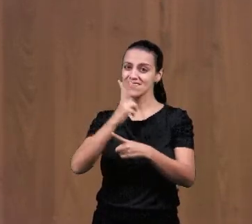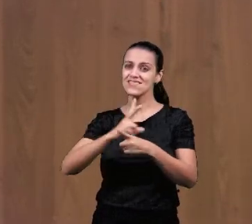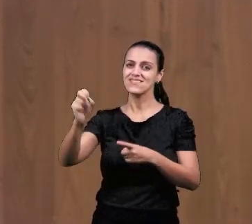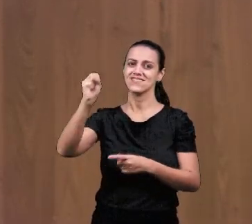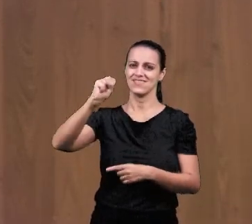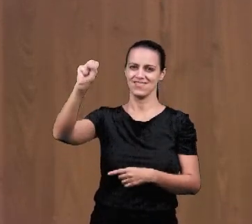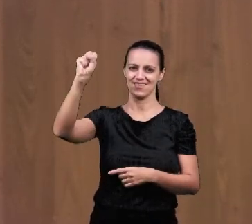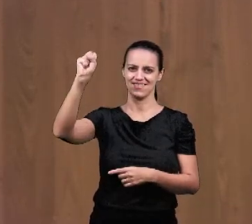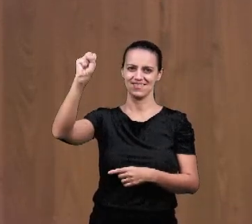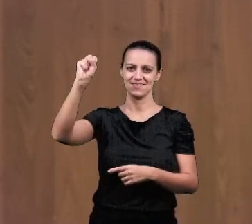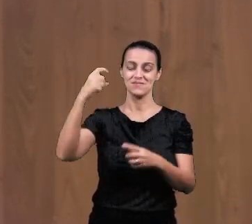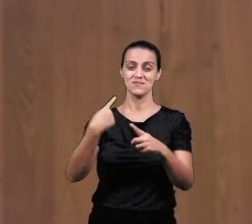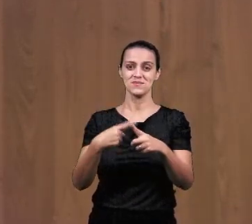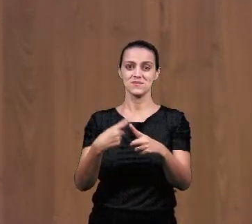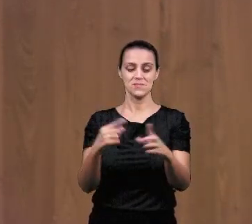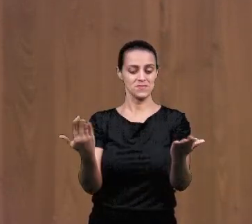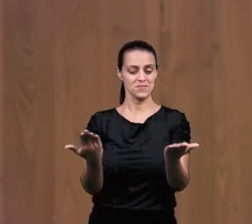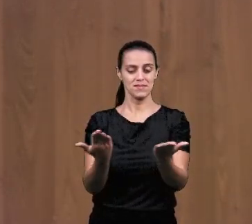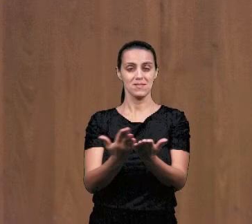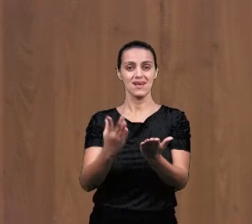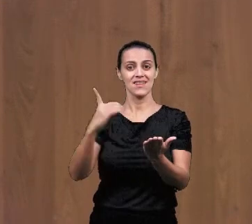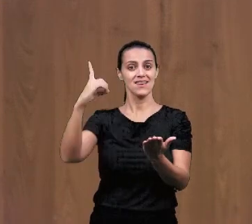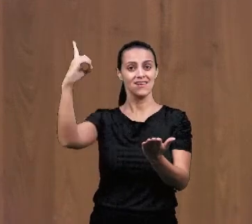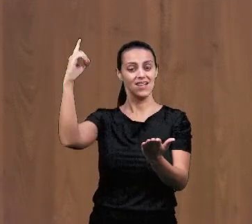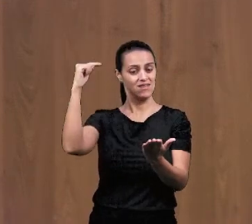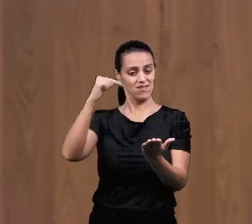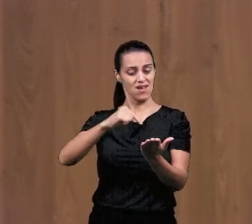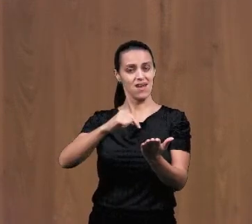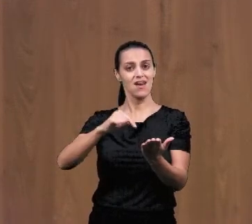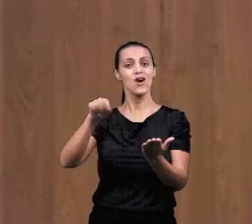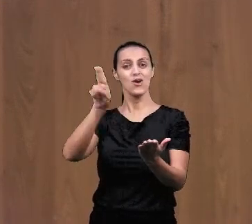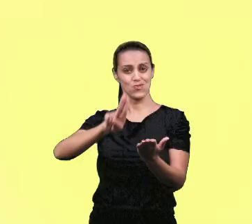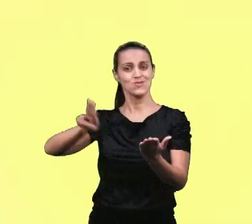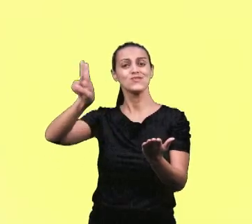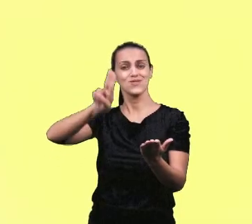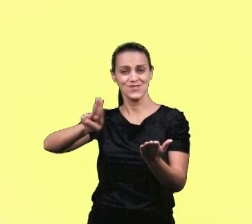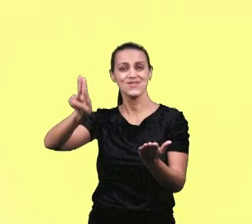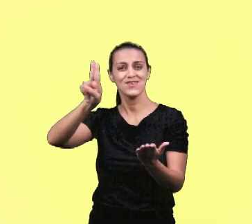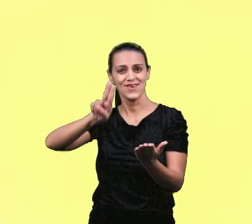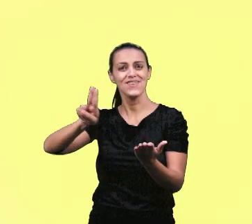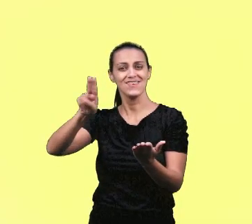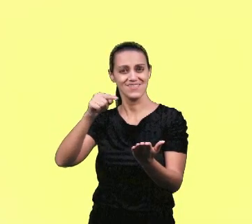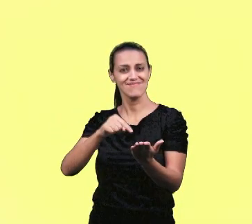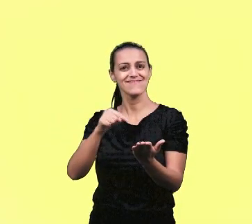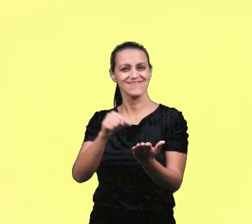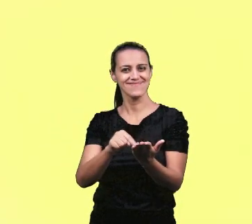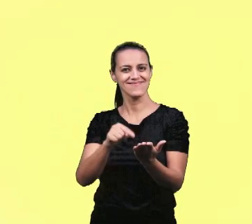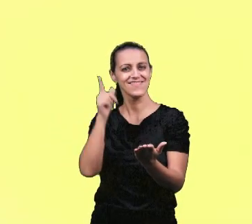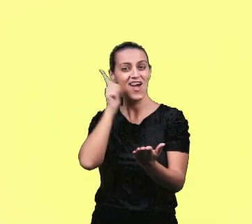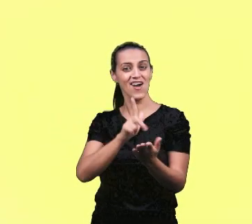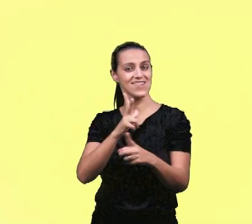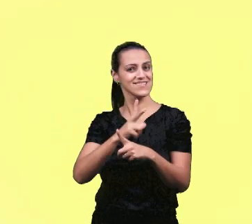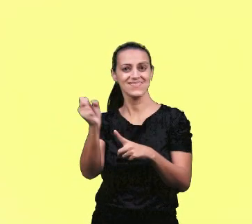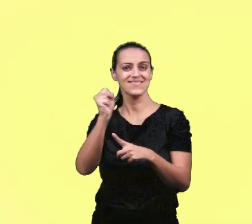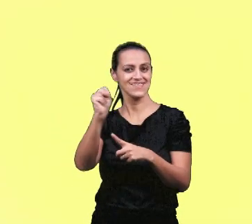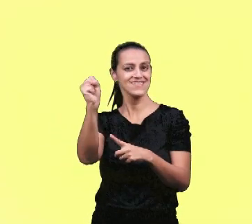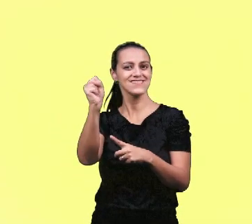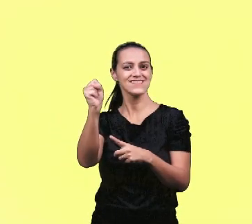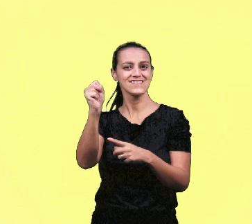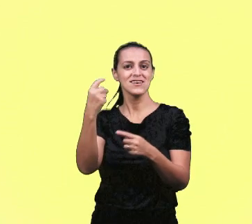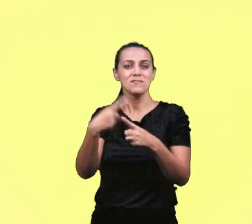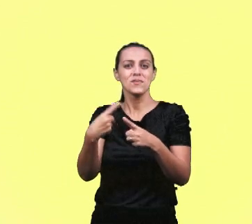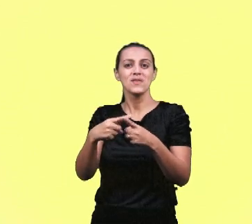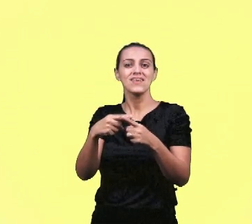La parole de Dieu a été la principale arme que David a eue pour être victorieux. David a dépendu